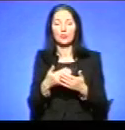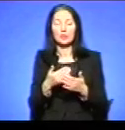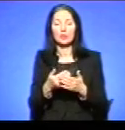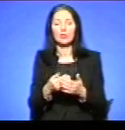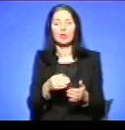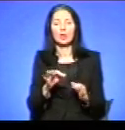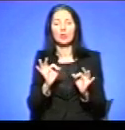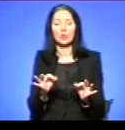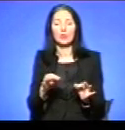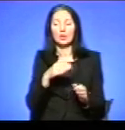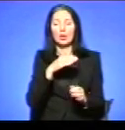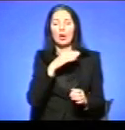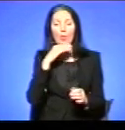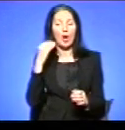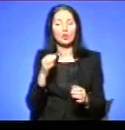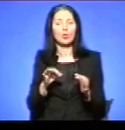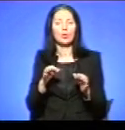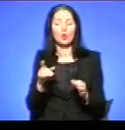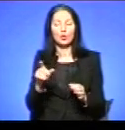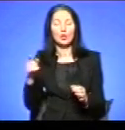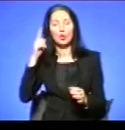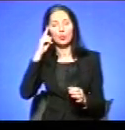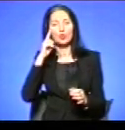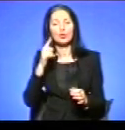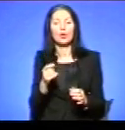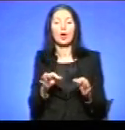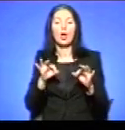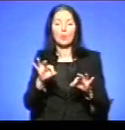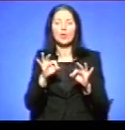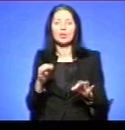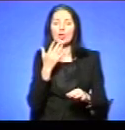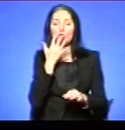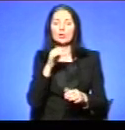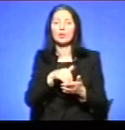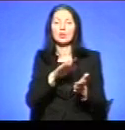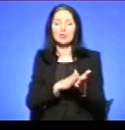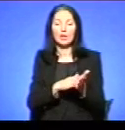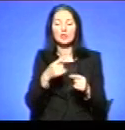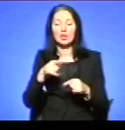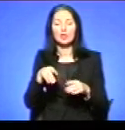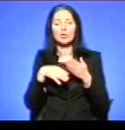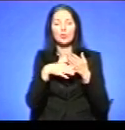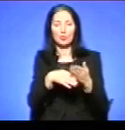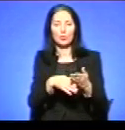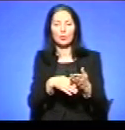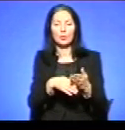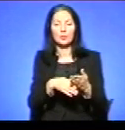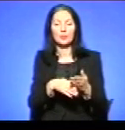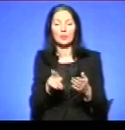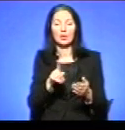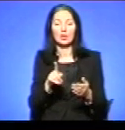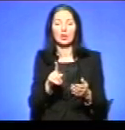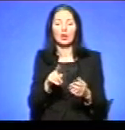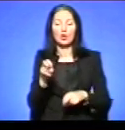що автомобілі на іноземній реєстрації якось іншим чином або шляхами,